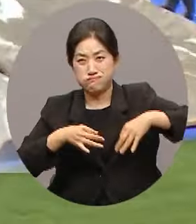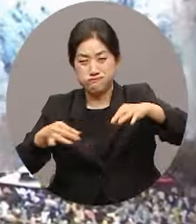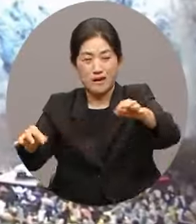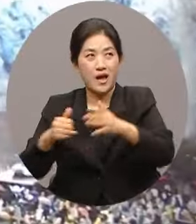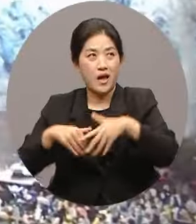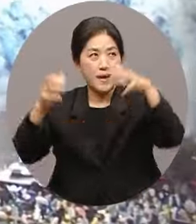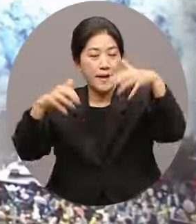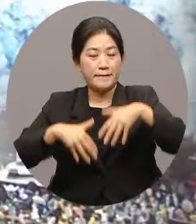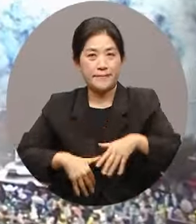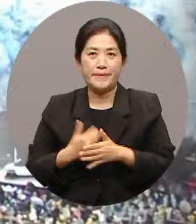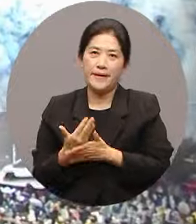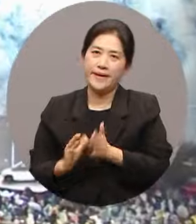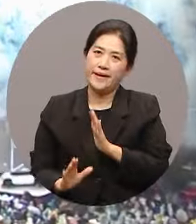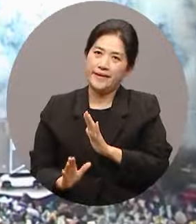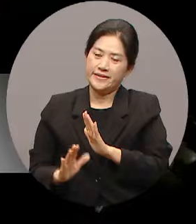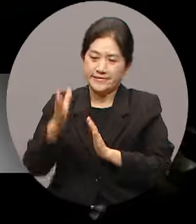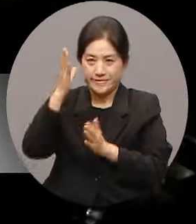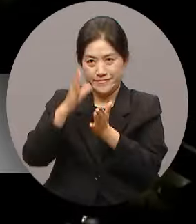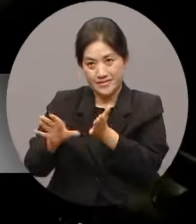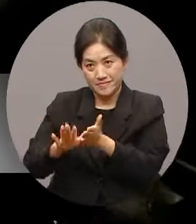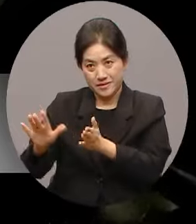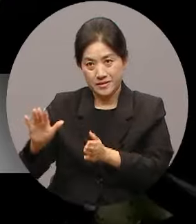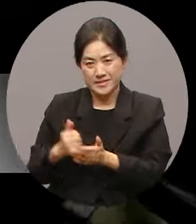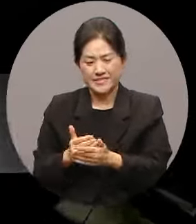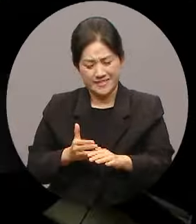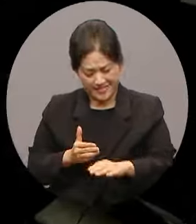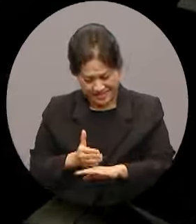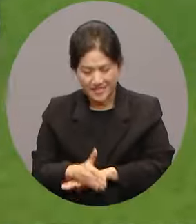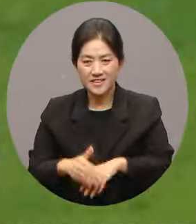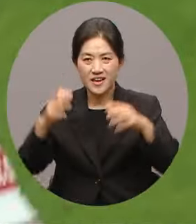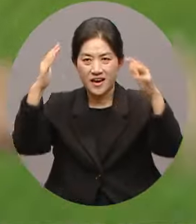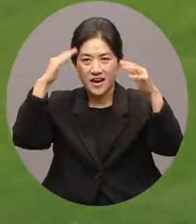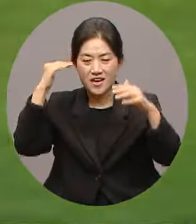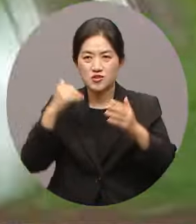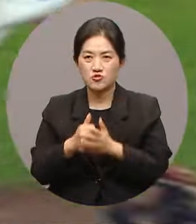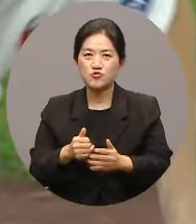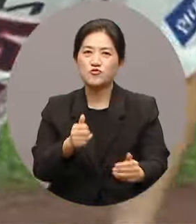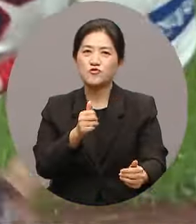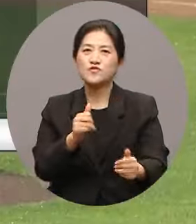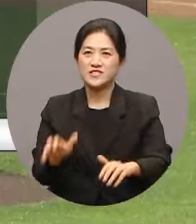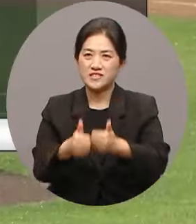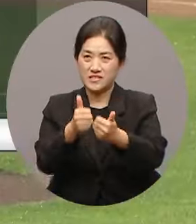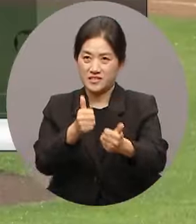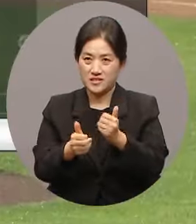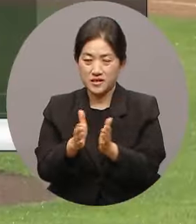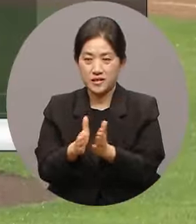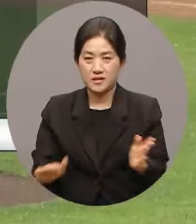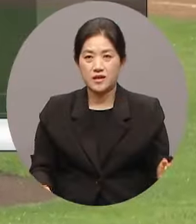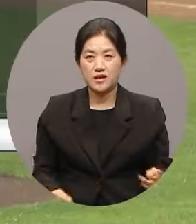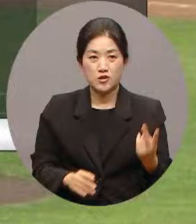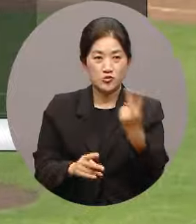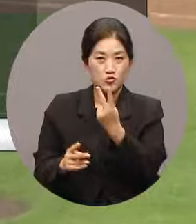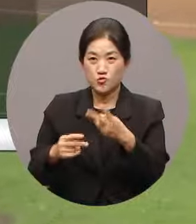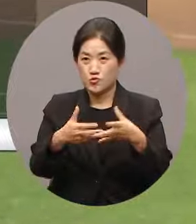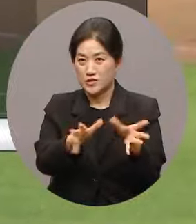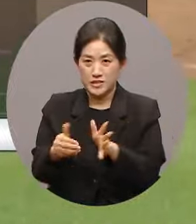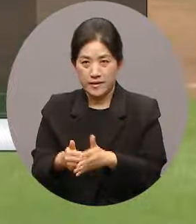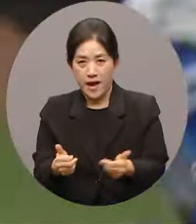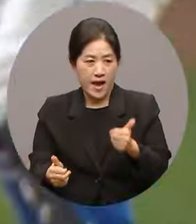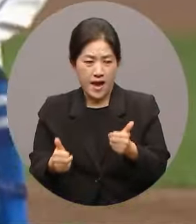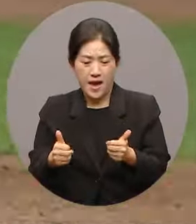끝에 뒤늦게 한국 시리즈 1차전이 시작됐습니다. 하지만 두 팀은 좀처럼 활로를 찾지